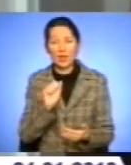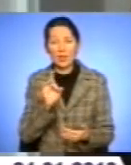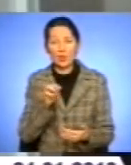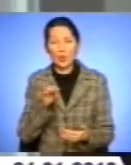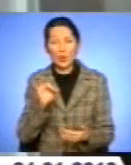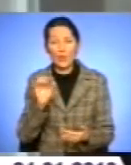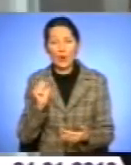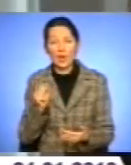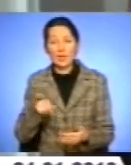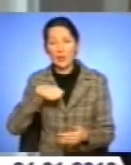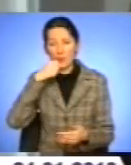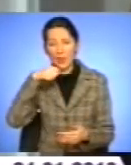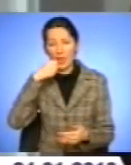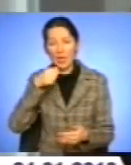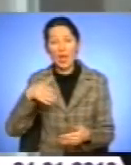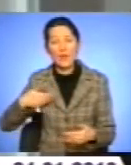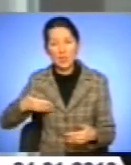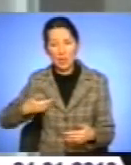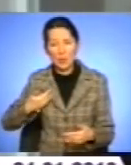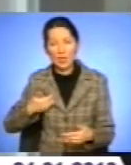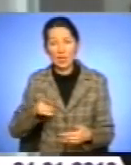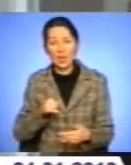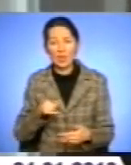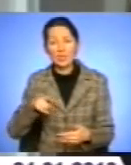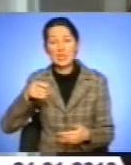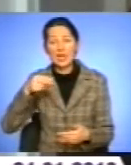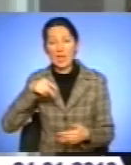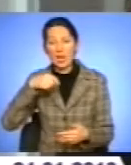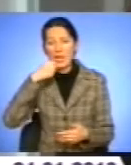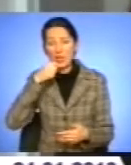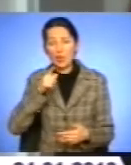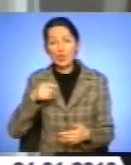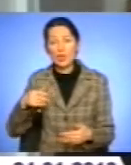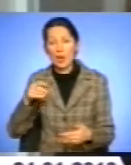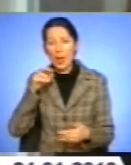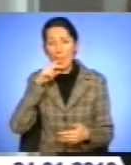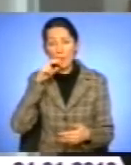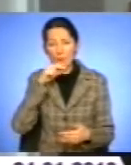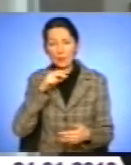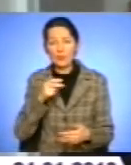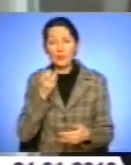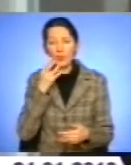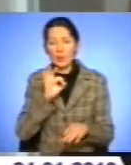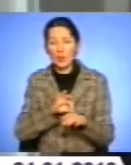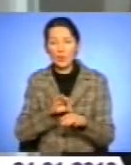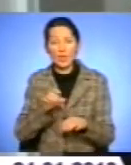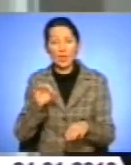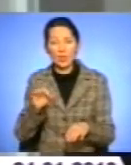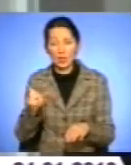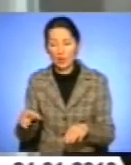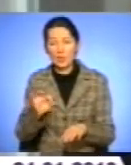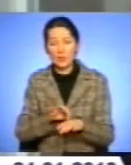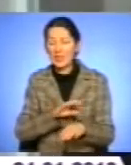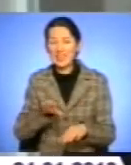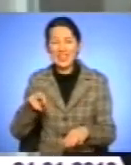профілактики. Це в тому числі і медикаментозні, що призначить лікар, це вести здоровий спосіб